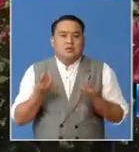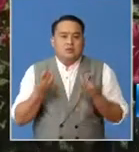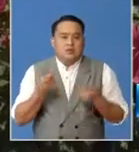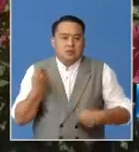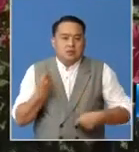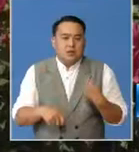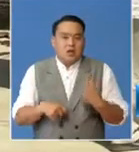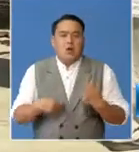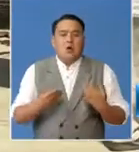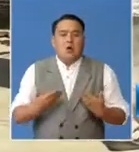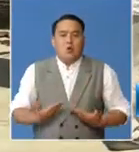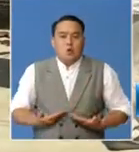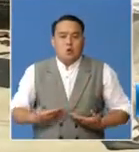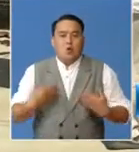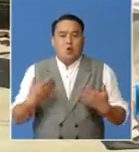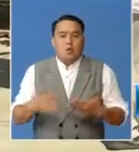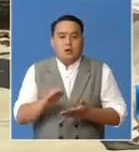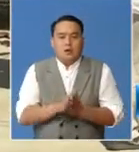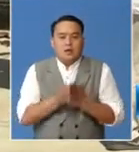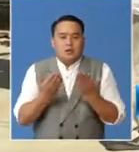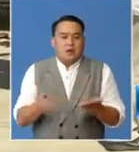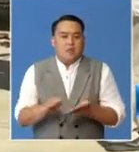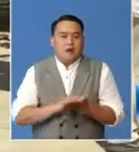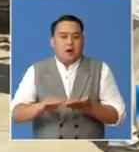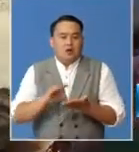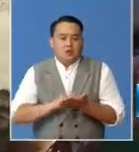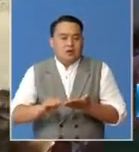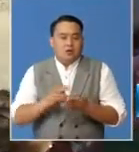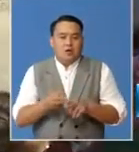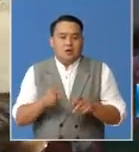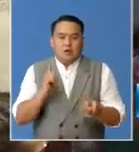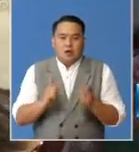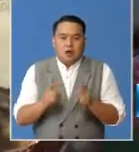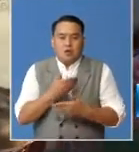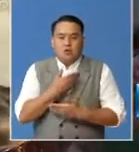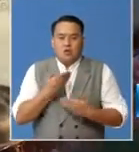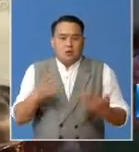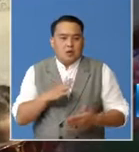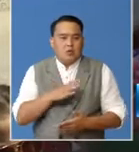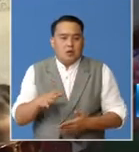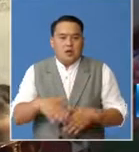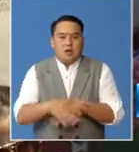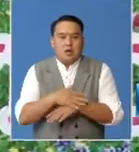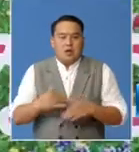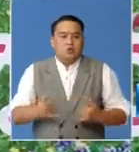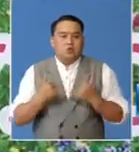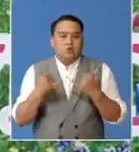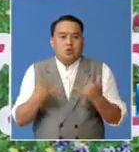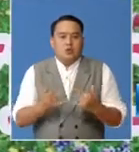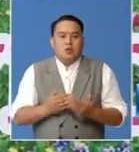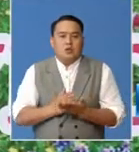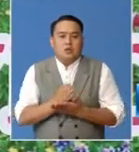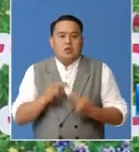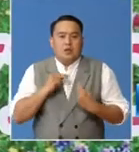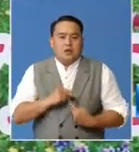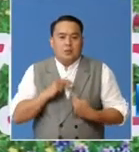Азат Машуров туралы жазылған ғұмырнама кітап осылай аталады. Расында да өмірі текке өтпеген. Ел үшін, жер үшін атқарған еңбегі